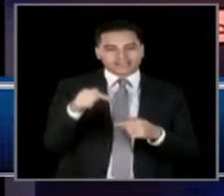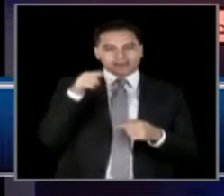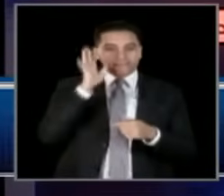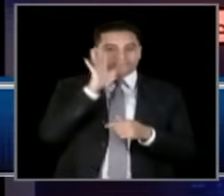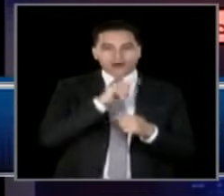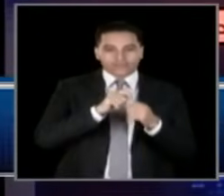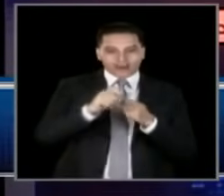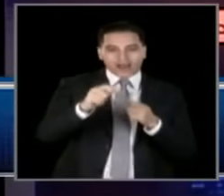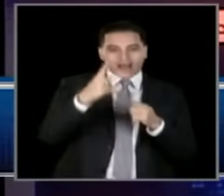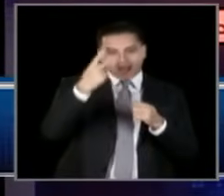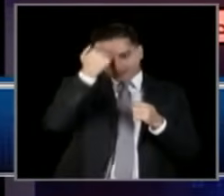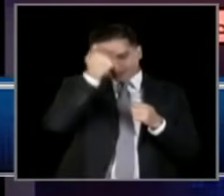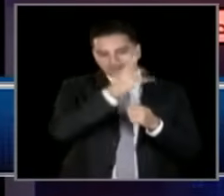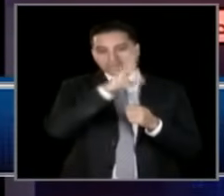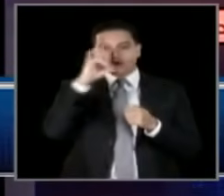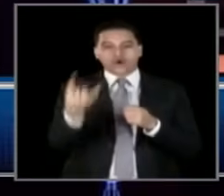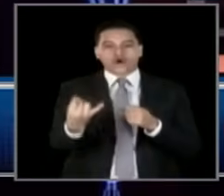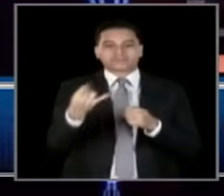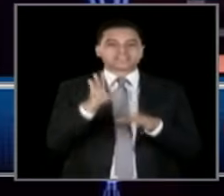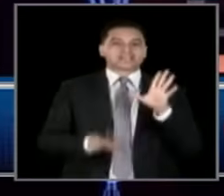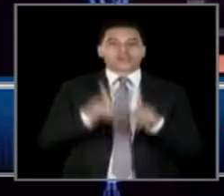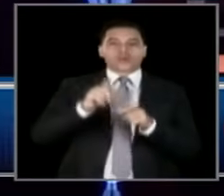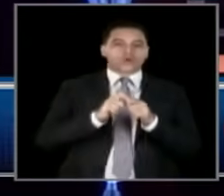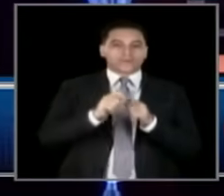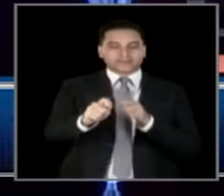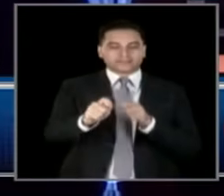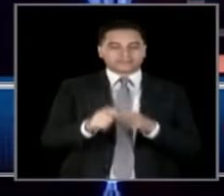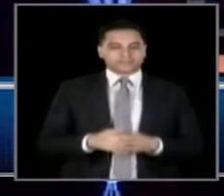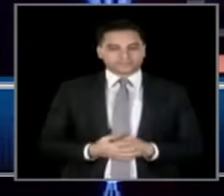بطول 2150 كيلومتر.